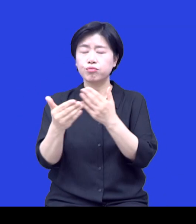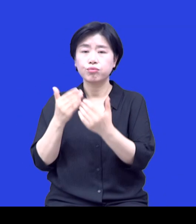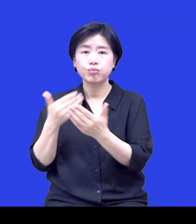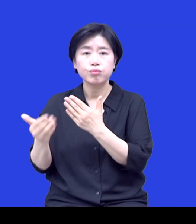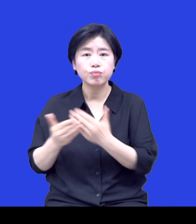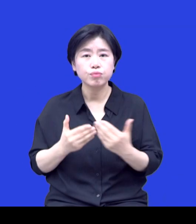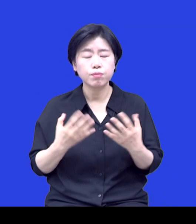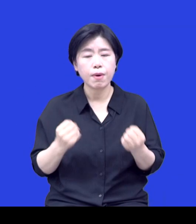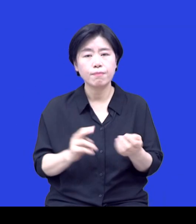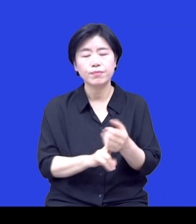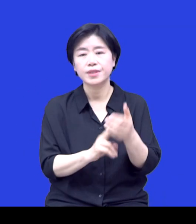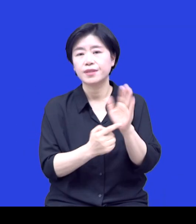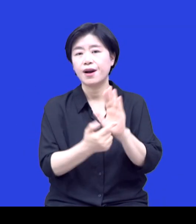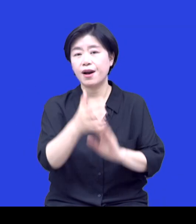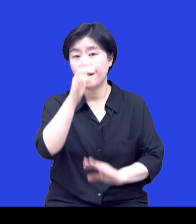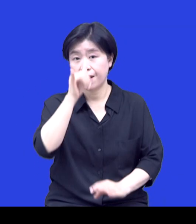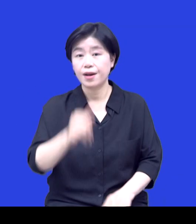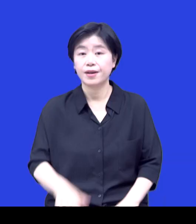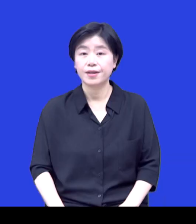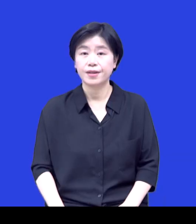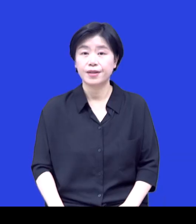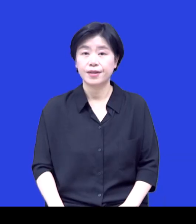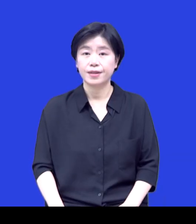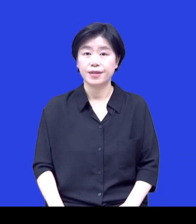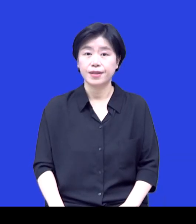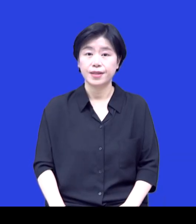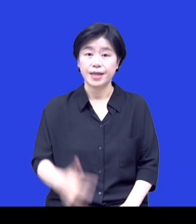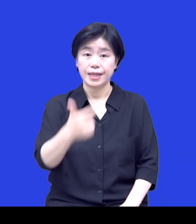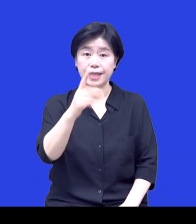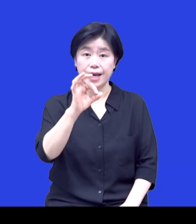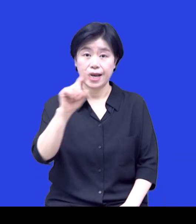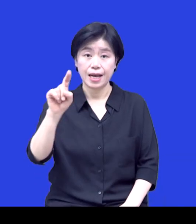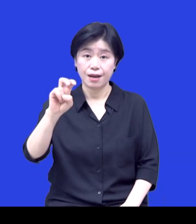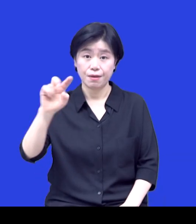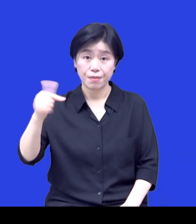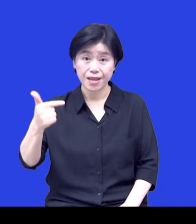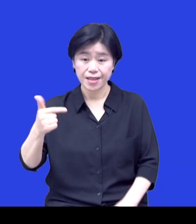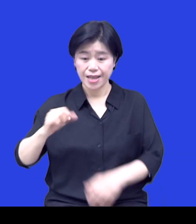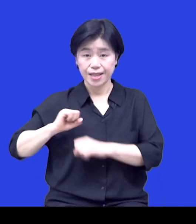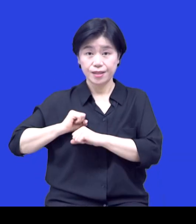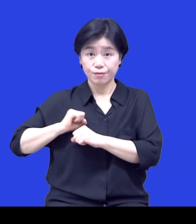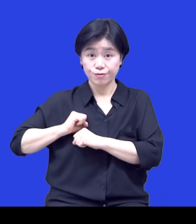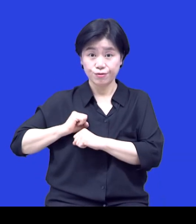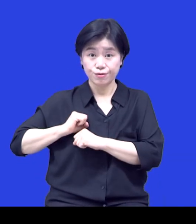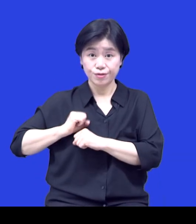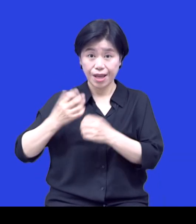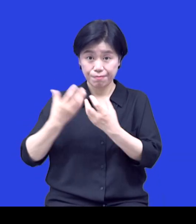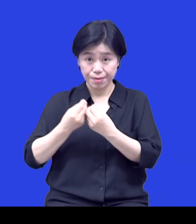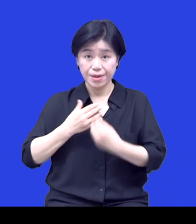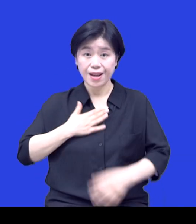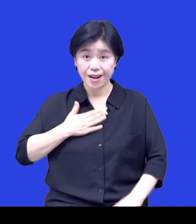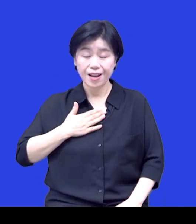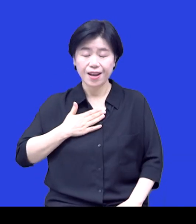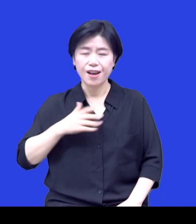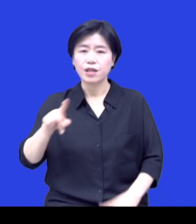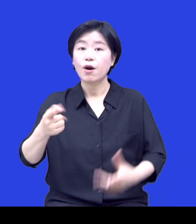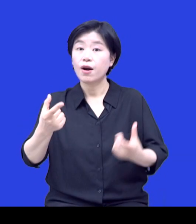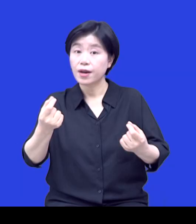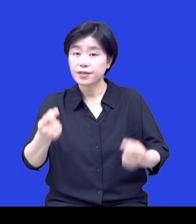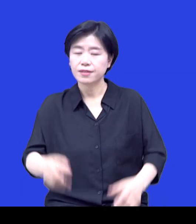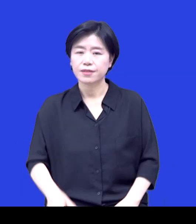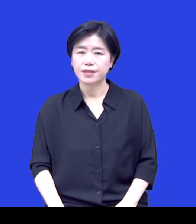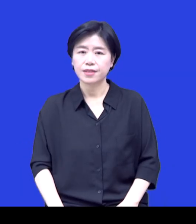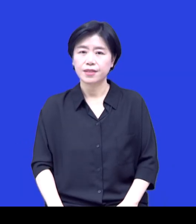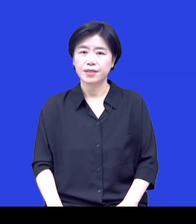그 뭉둥병 든 하인 낳는 것처럼 네. 40년 동안 피부병 때문에 피부가 거북이 껍질 같아서 긴 옷을 입고